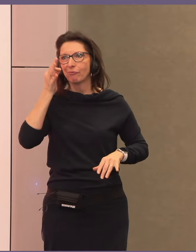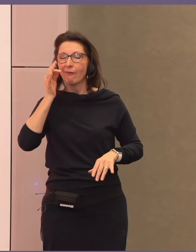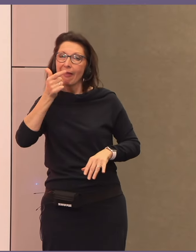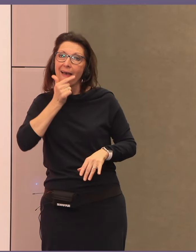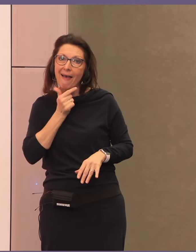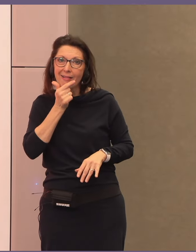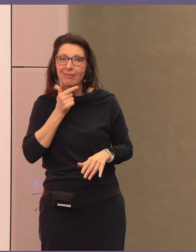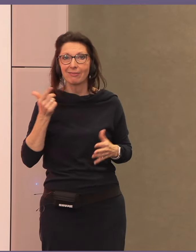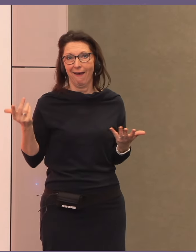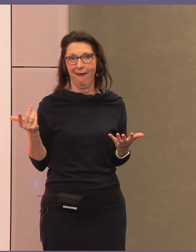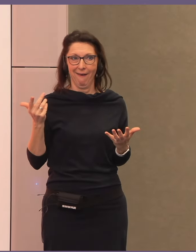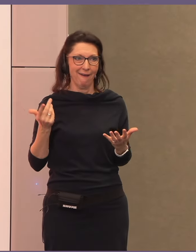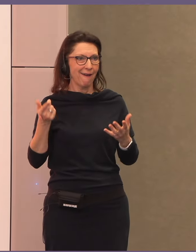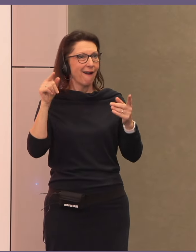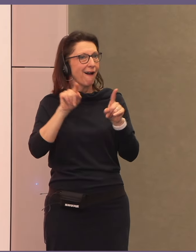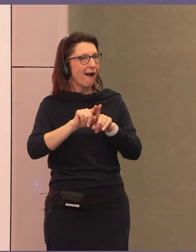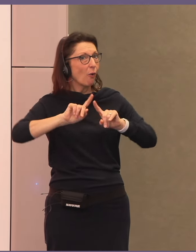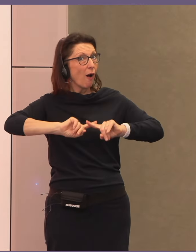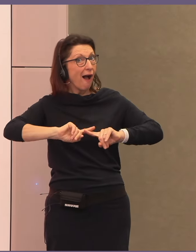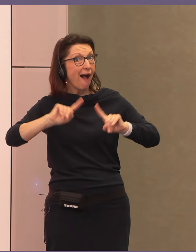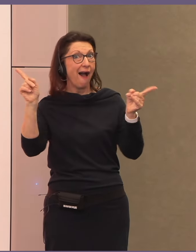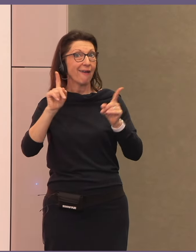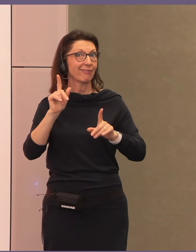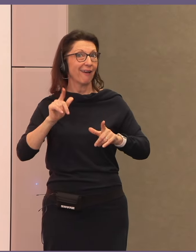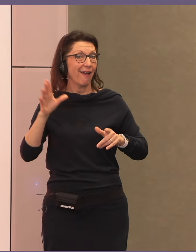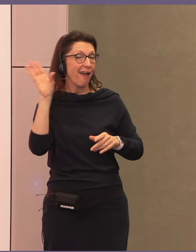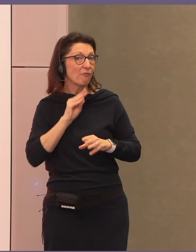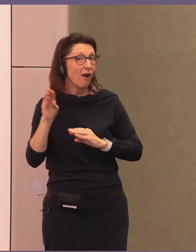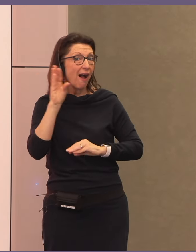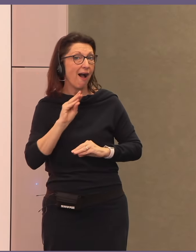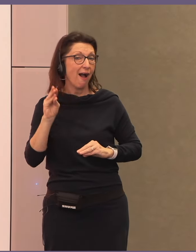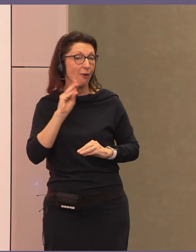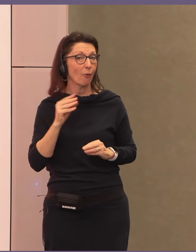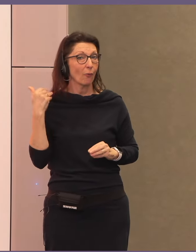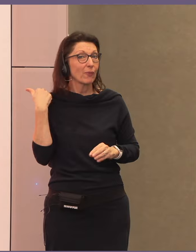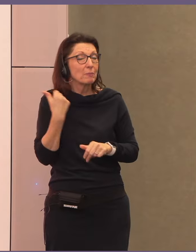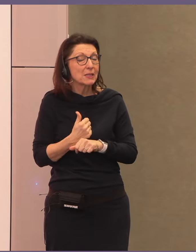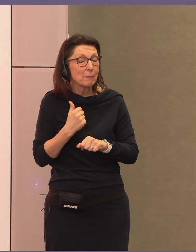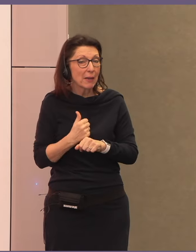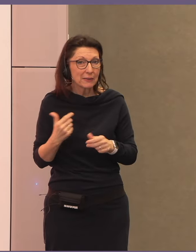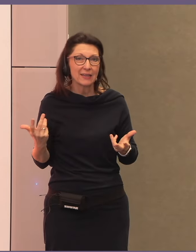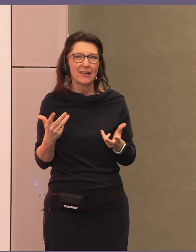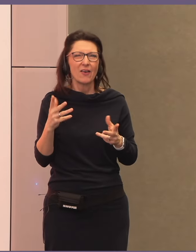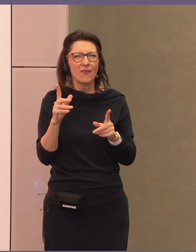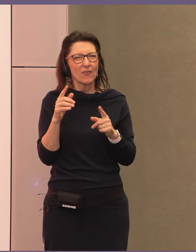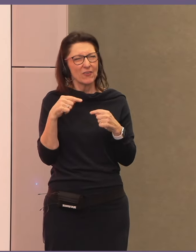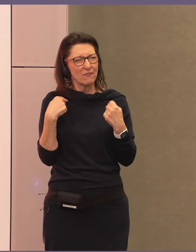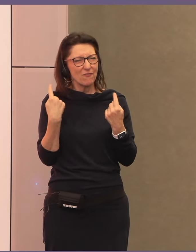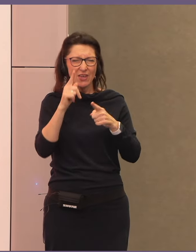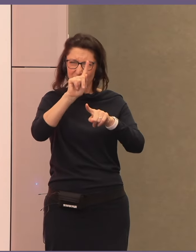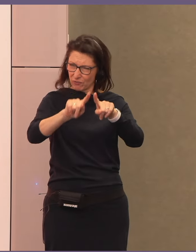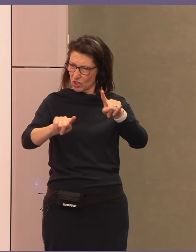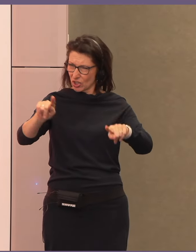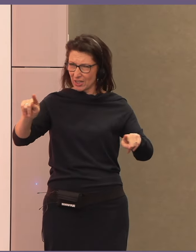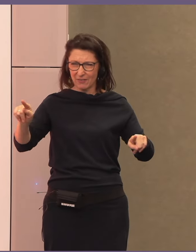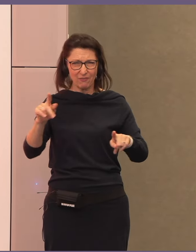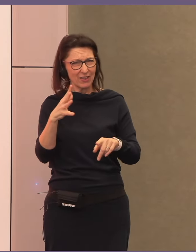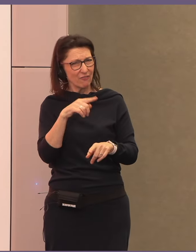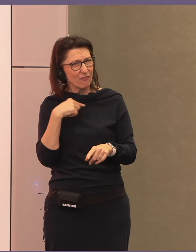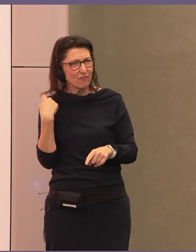Frauen, die andere auch Lebenserfahrungen mitbringen. Und wenn es uns da gelingt, gemeinsam,